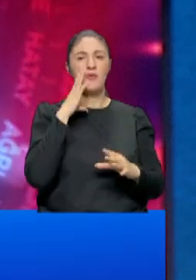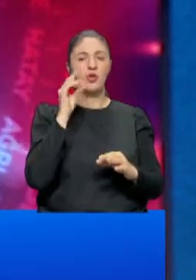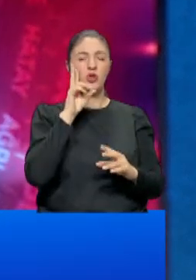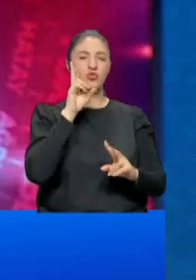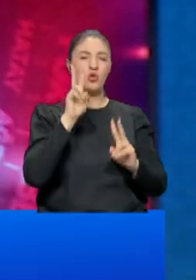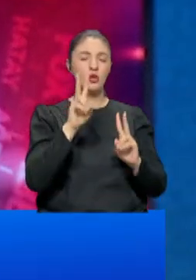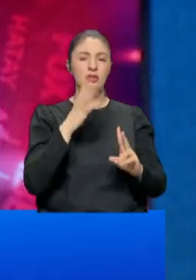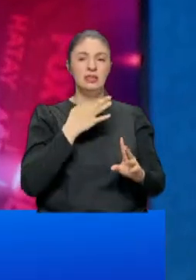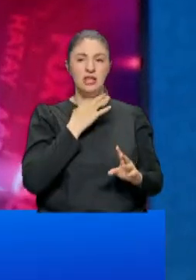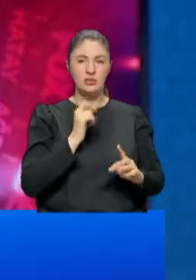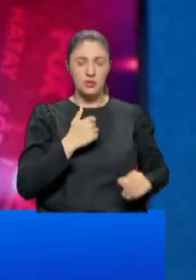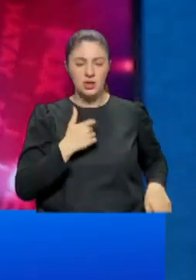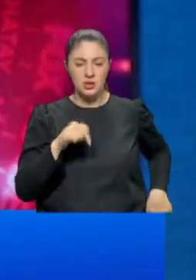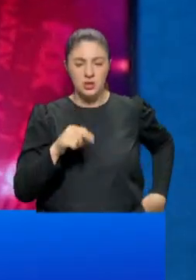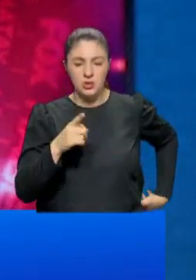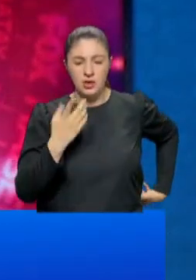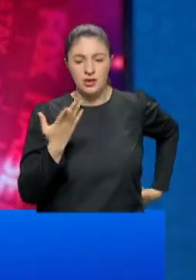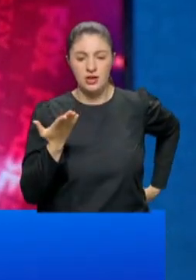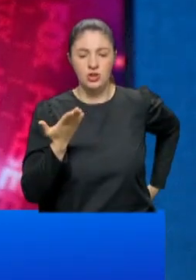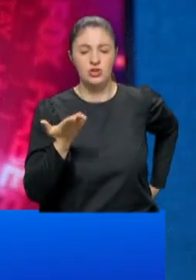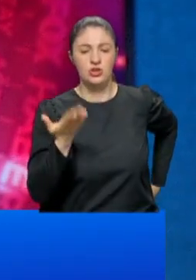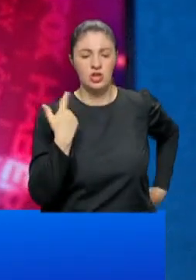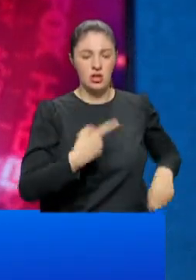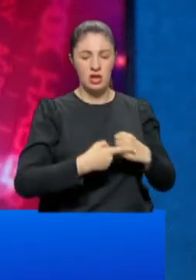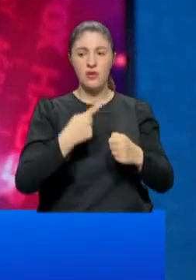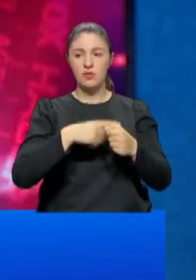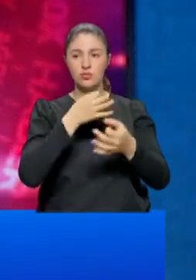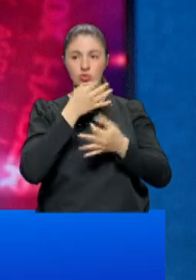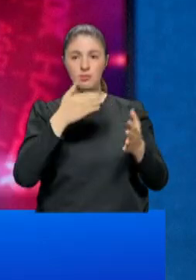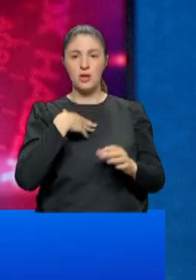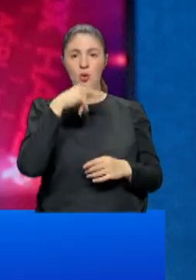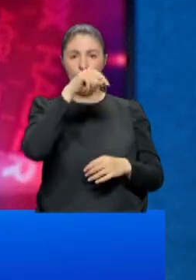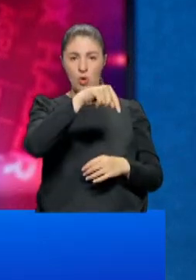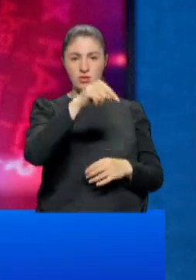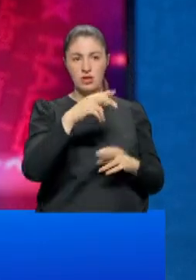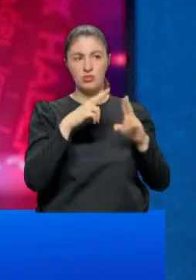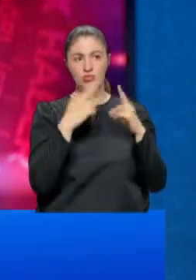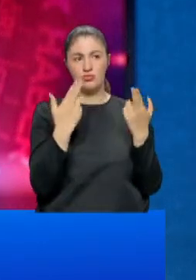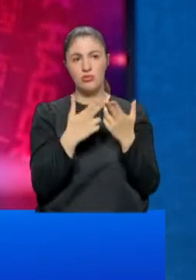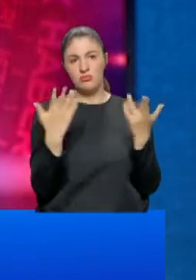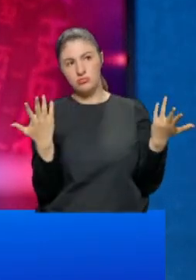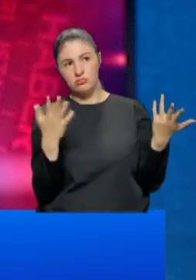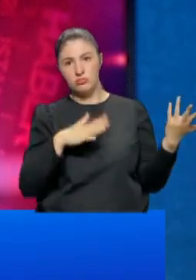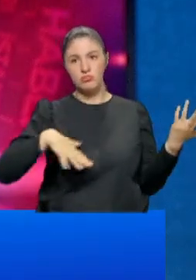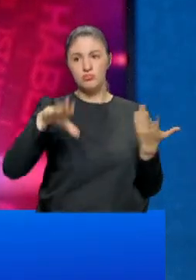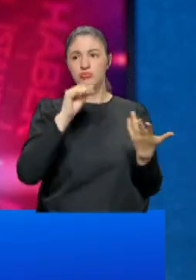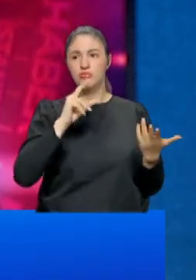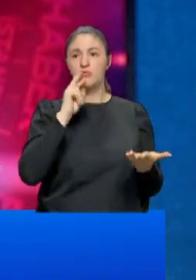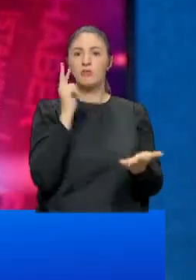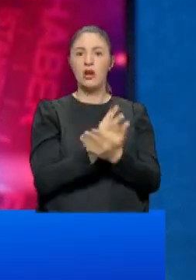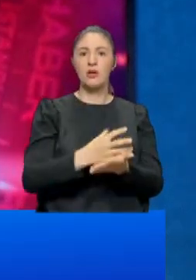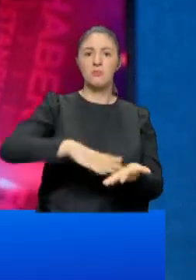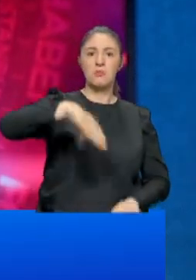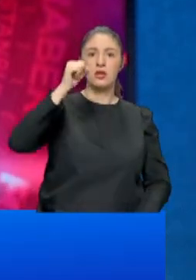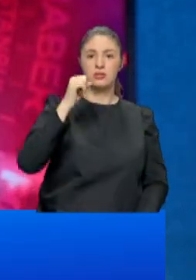gözlerinizi rica edeceğim şimdi bu Geçen hafta ben burada durduğumda ben orada ya dünyanın bütün işte karar